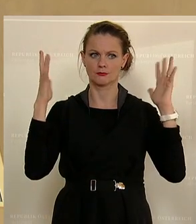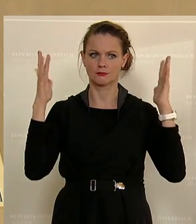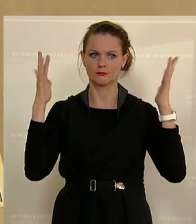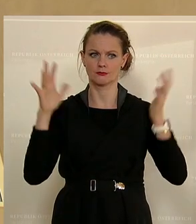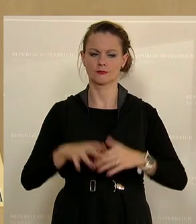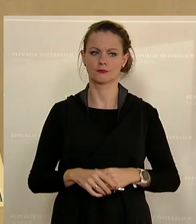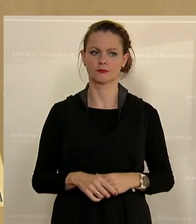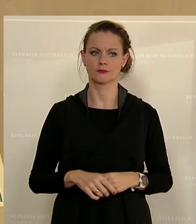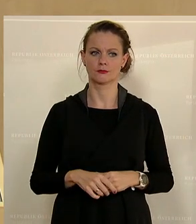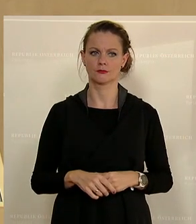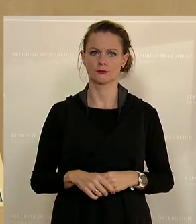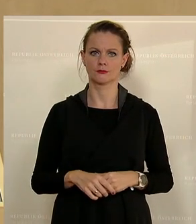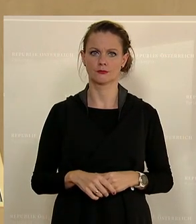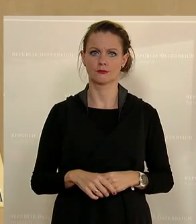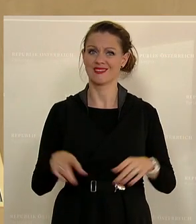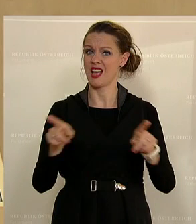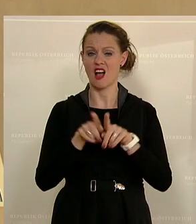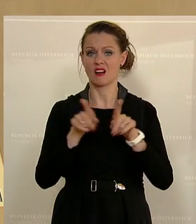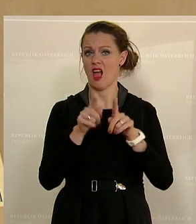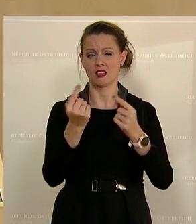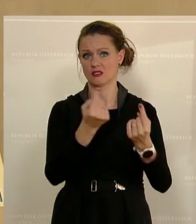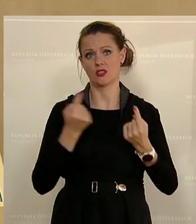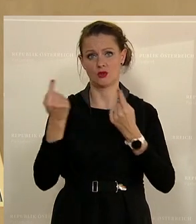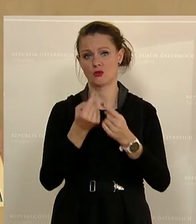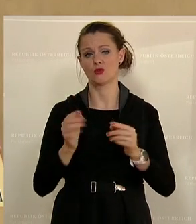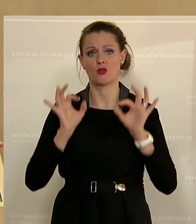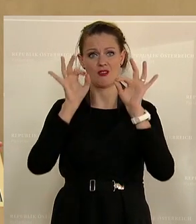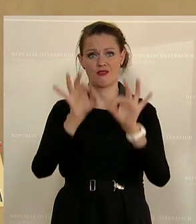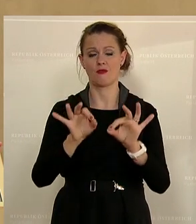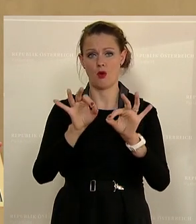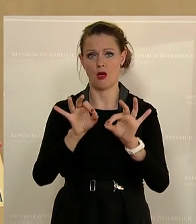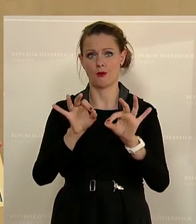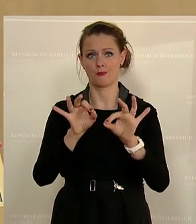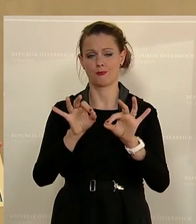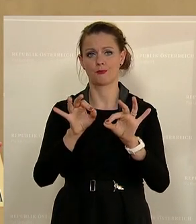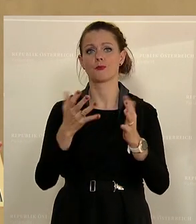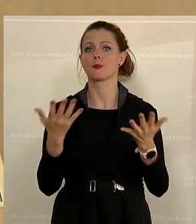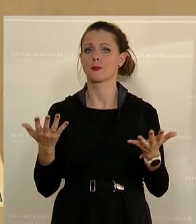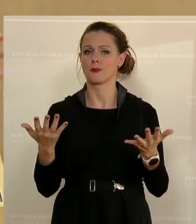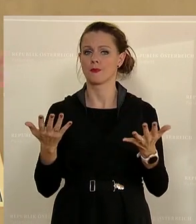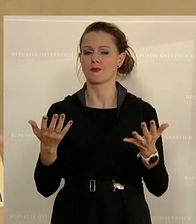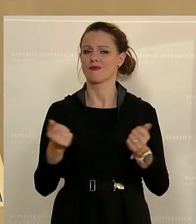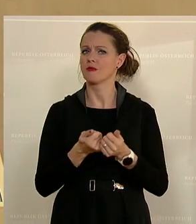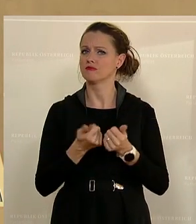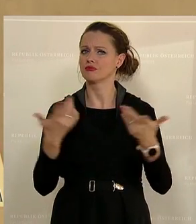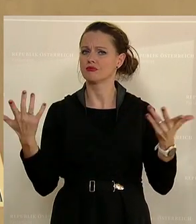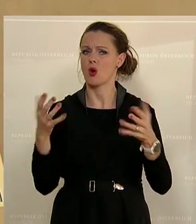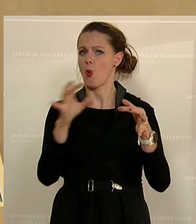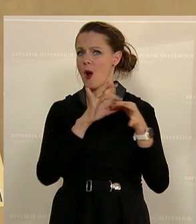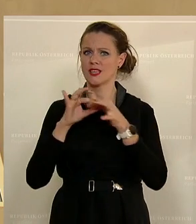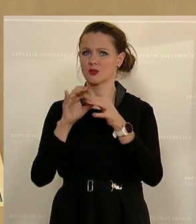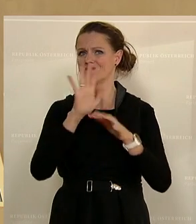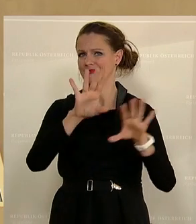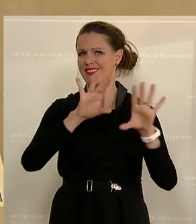Das Gleiche gilt natürlich auch für die Prüfung der Tätigkeit der diversen Organisationen, die